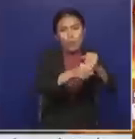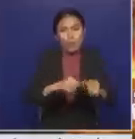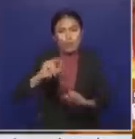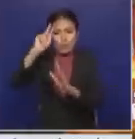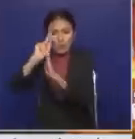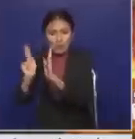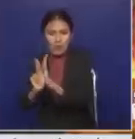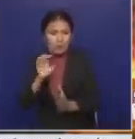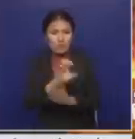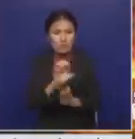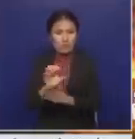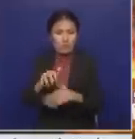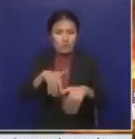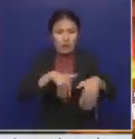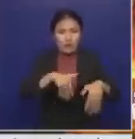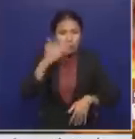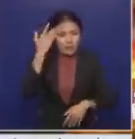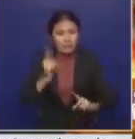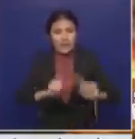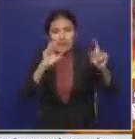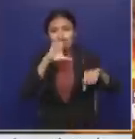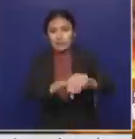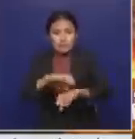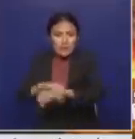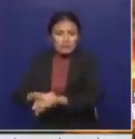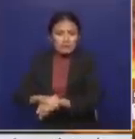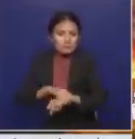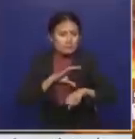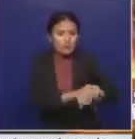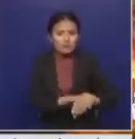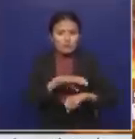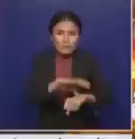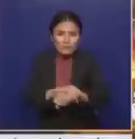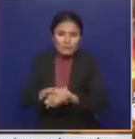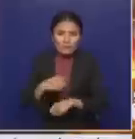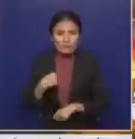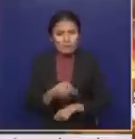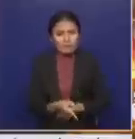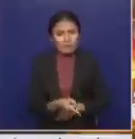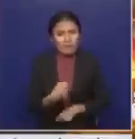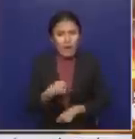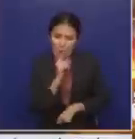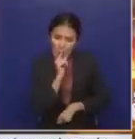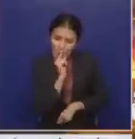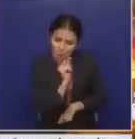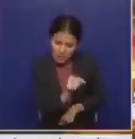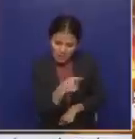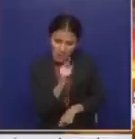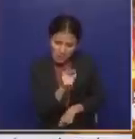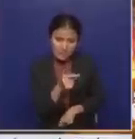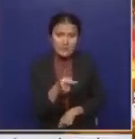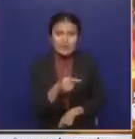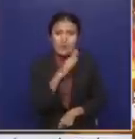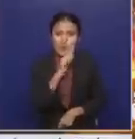ปฏิบัติจับกุมประชาชนที่คิดต่างจับแล้วจะปิดจับแล้วจับเล่าและมีการขู่ว่าจะดำเนินคดีกับผู้